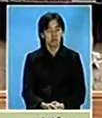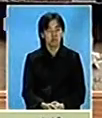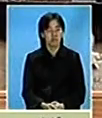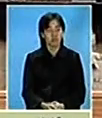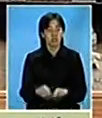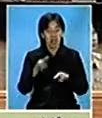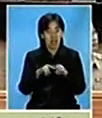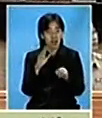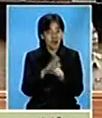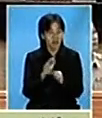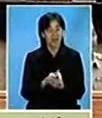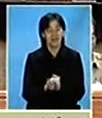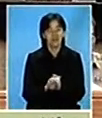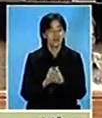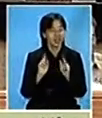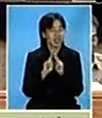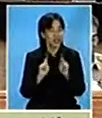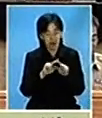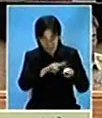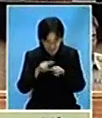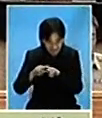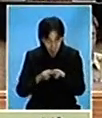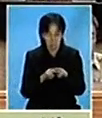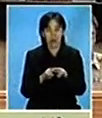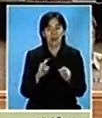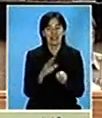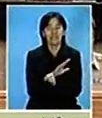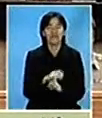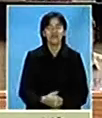ป็นกรรมการคณะแรกนะครับที่นั่งไม่พ